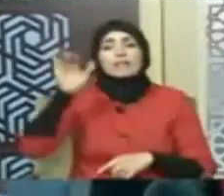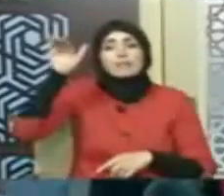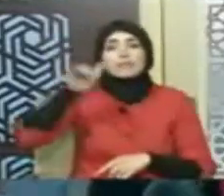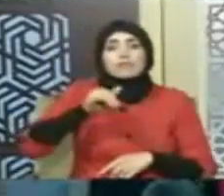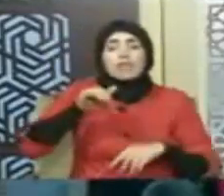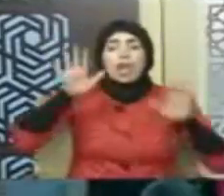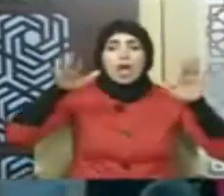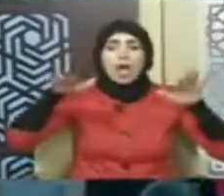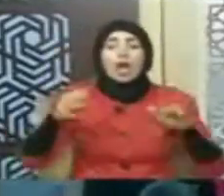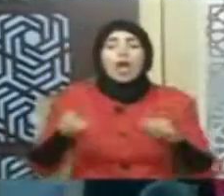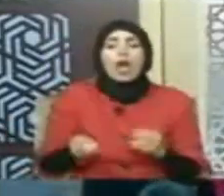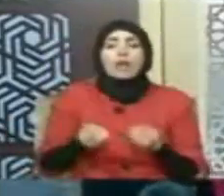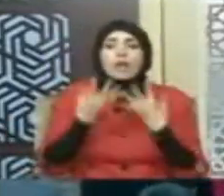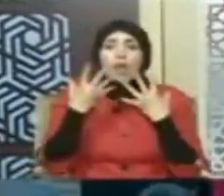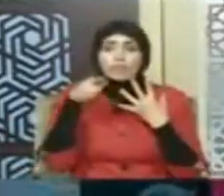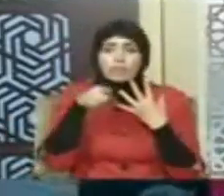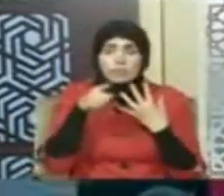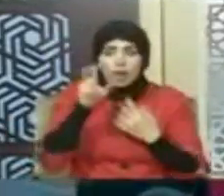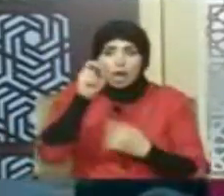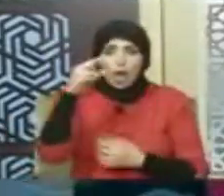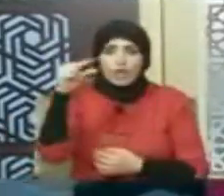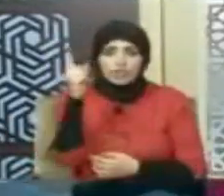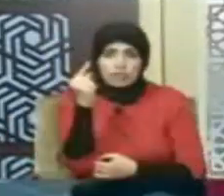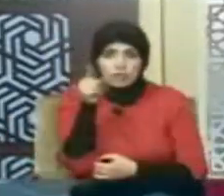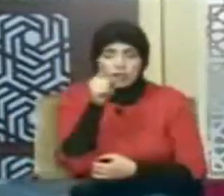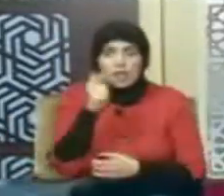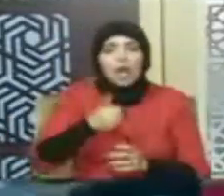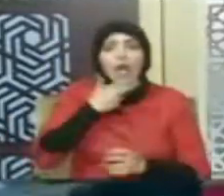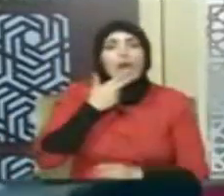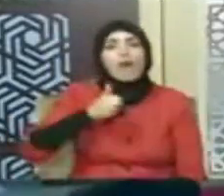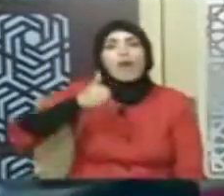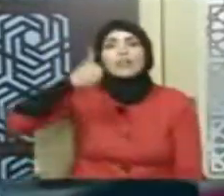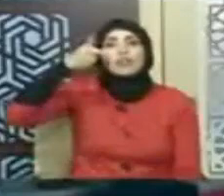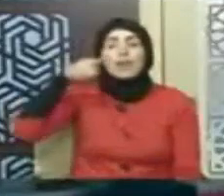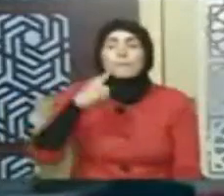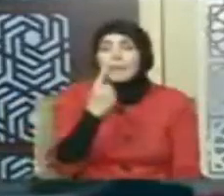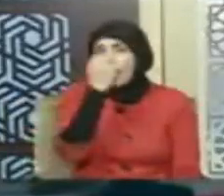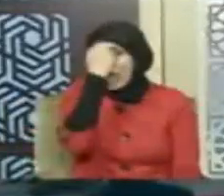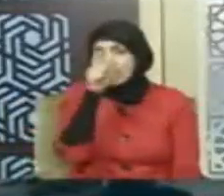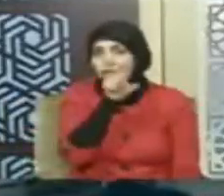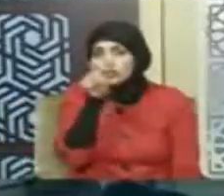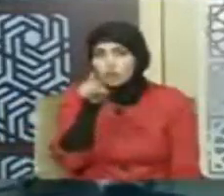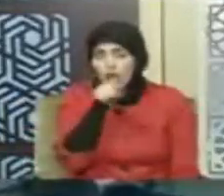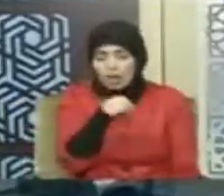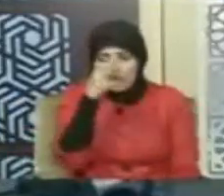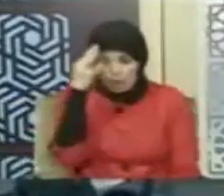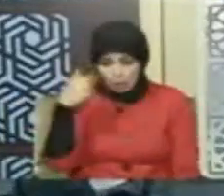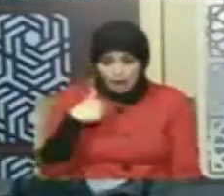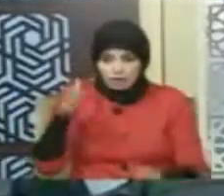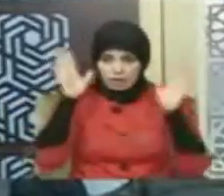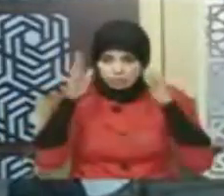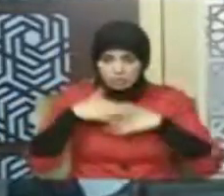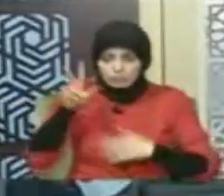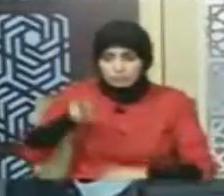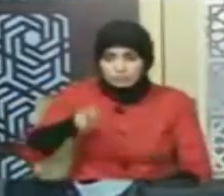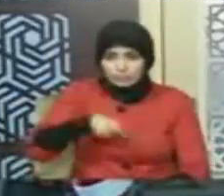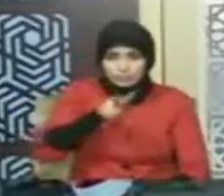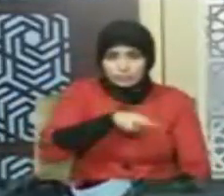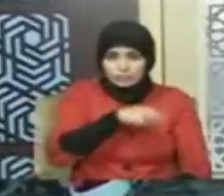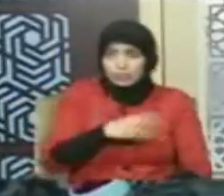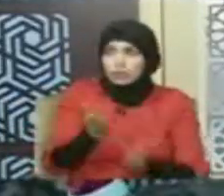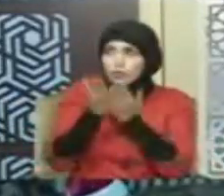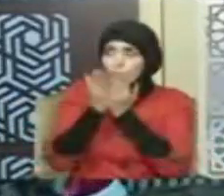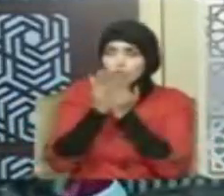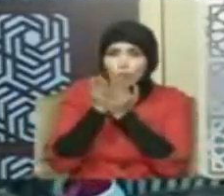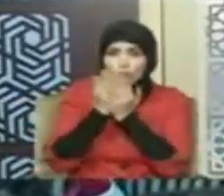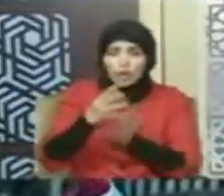القدر خير من ألف شهر، وأنك إذا قمت هذه الليلة إيمانا واحتسابا غفر